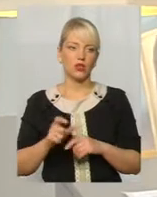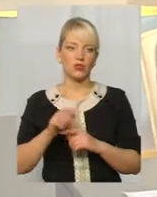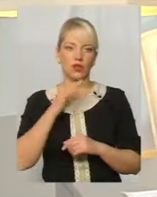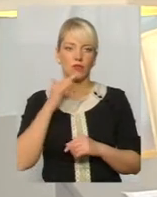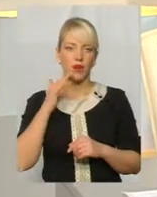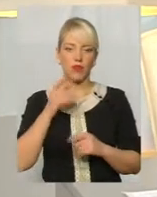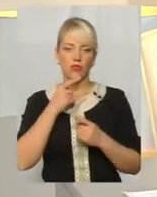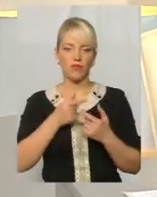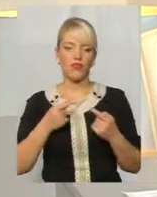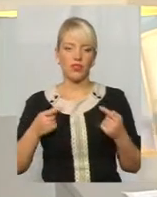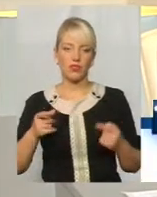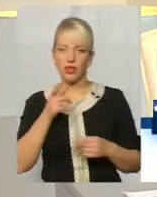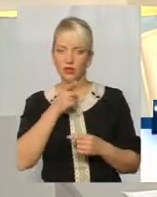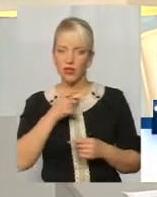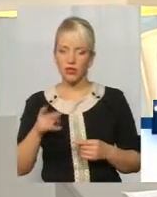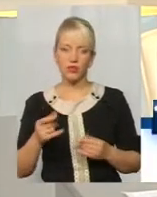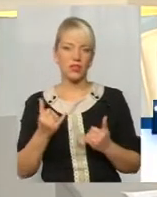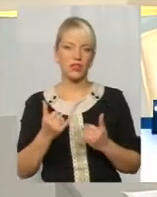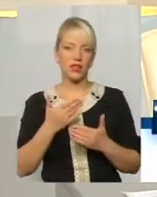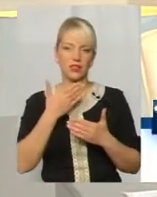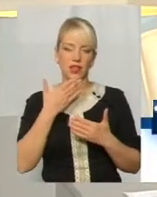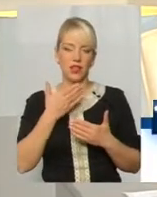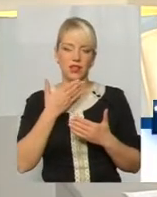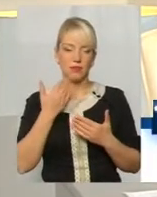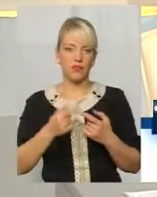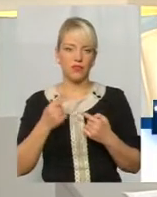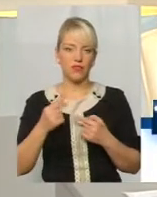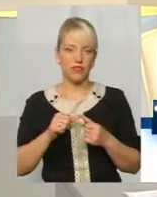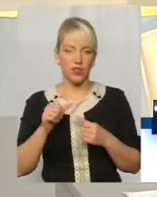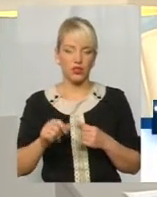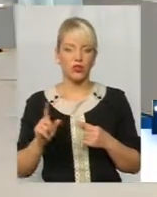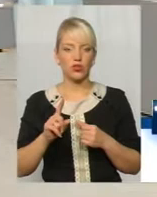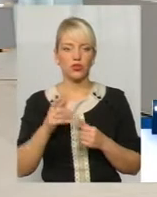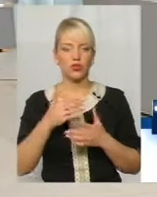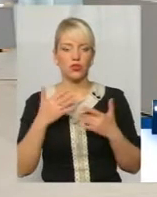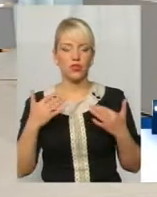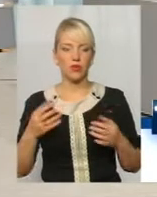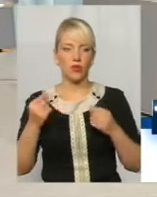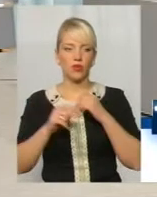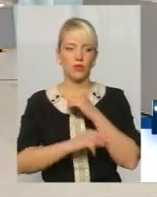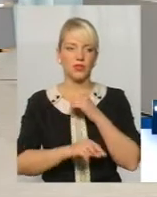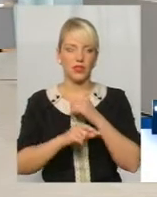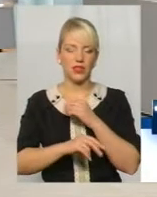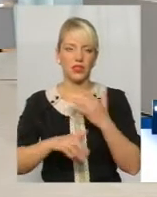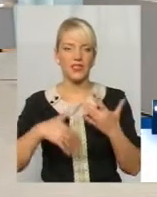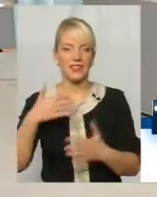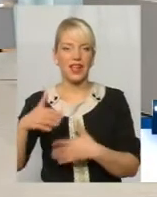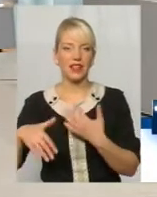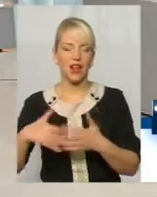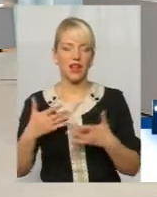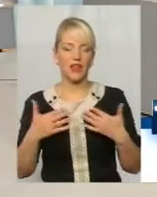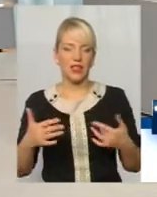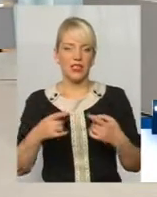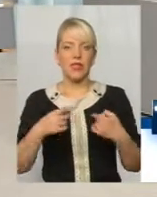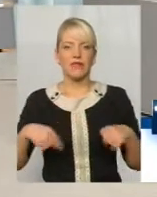різний період і зараз на виключення інформації щодо різноманітних корупційних скандалів в різних сферах